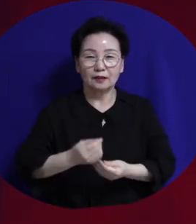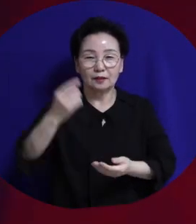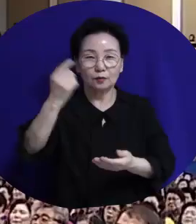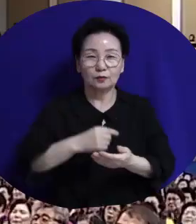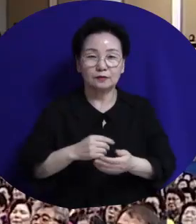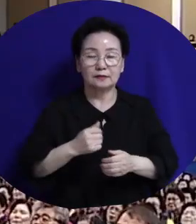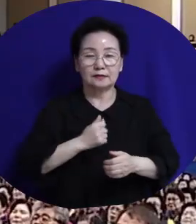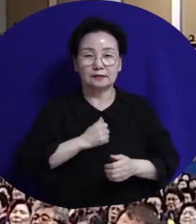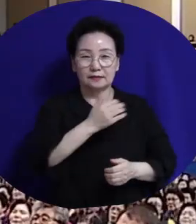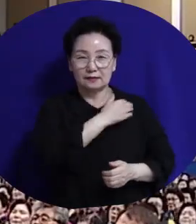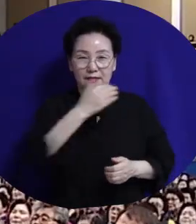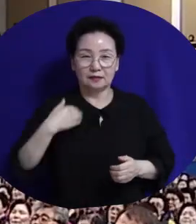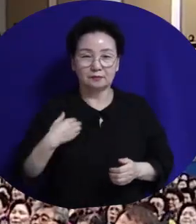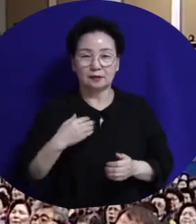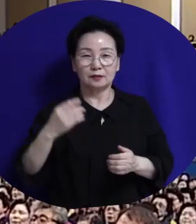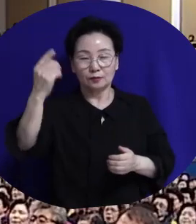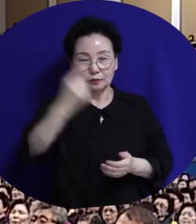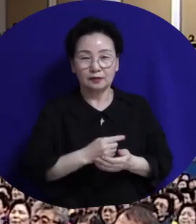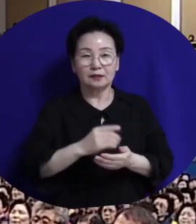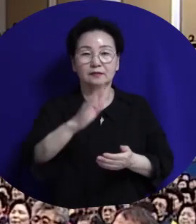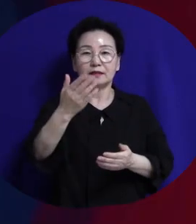평강과 자신감이 온다.